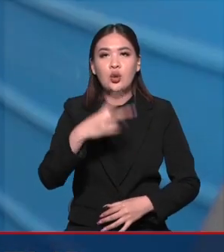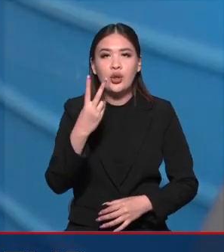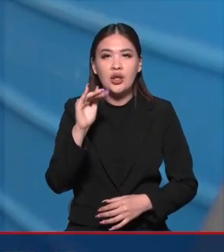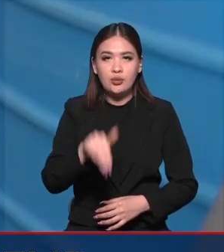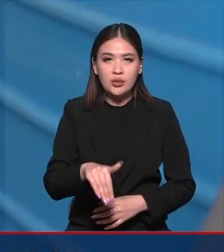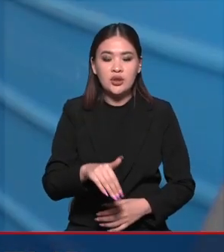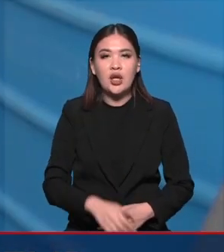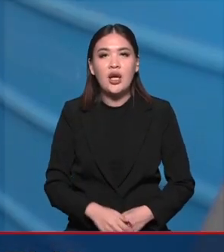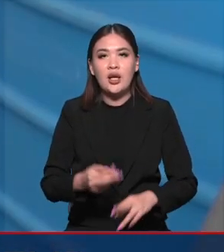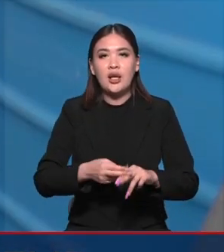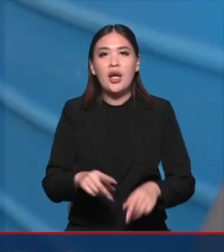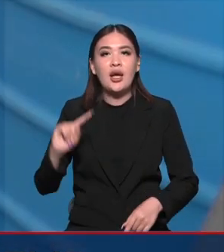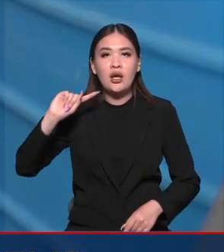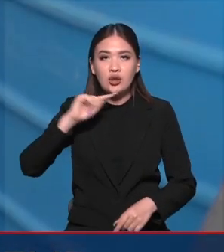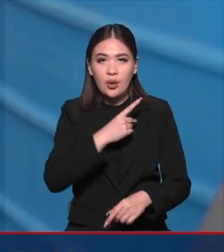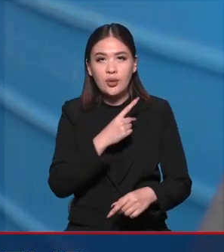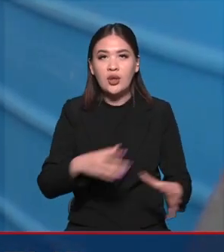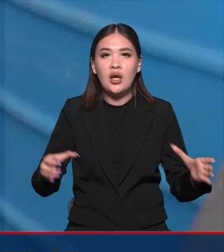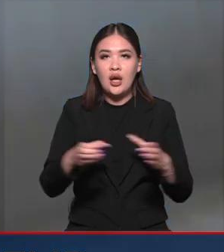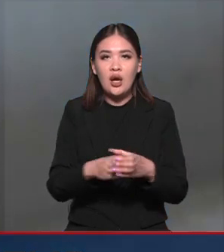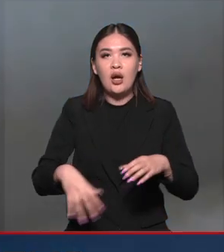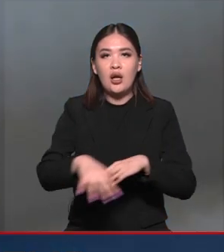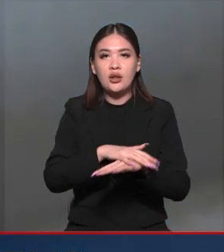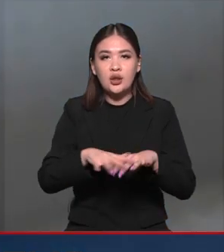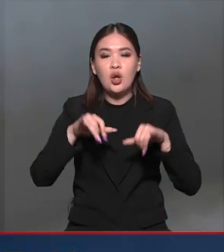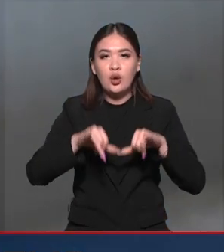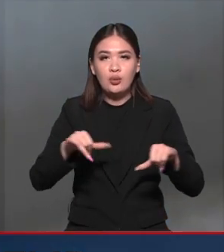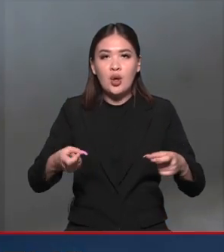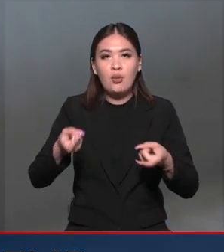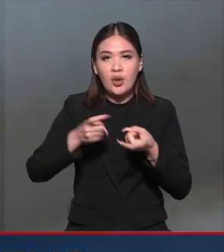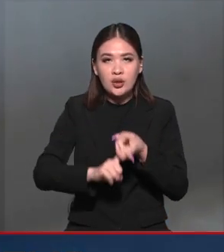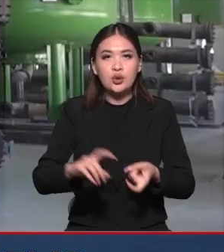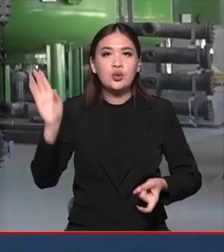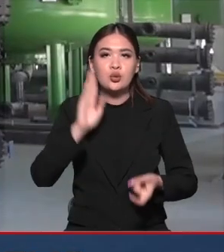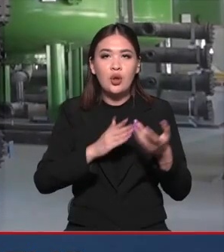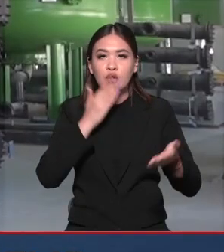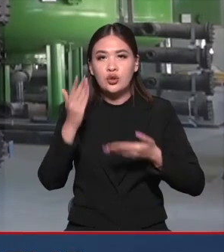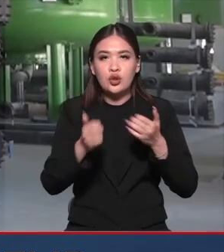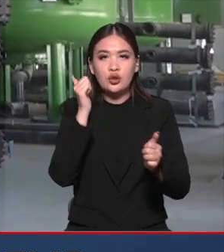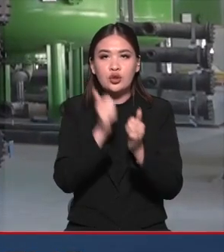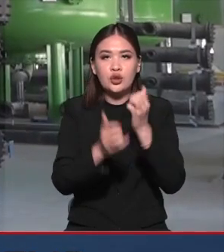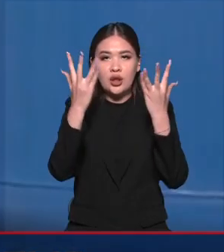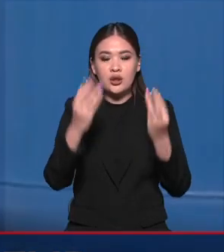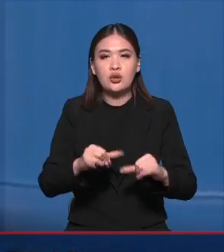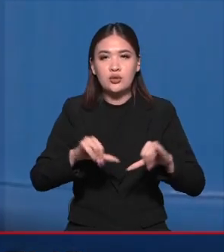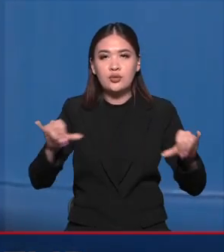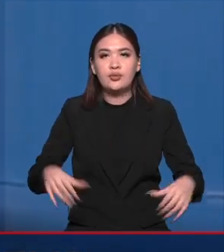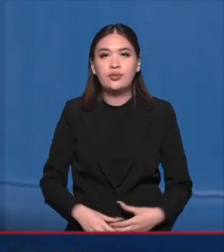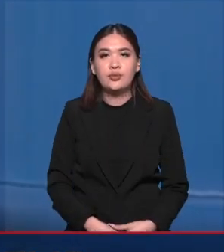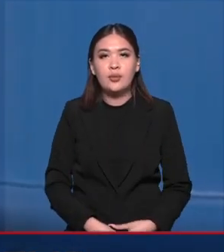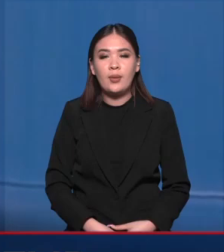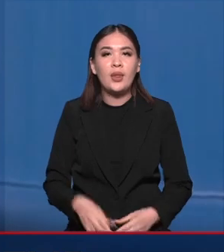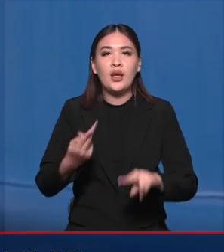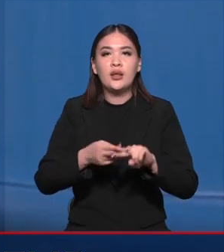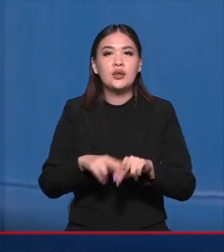метр. Дегенмен экономика дамып, халық санының көбеюіне байланысты аймақта суға сұраныс күн сайын артып келеді. Это